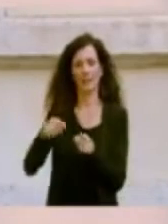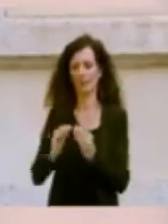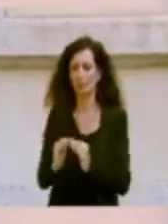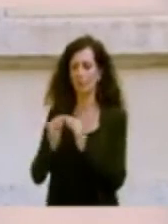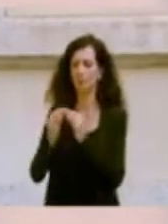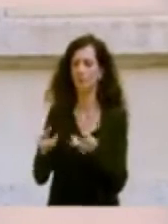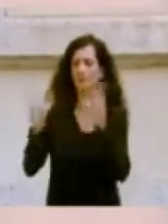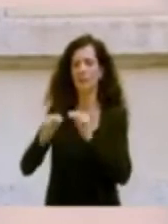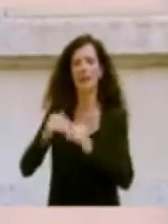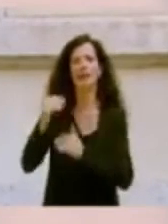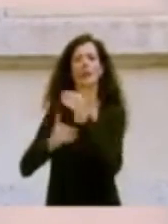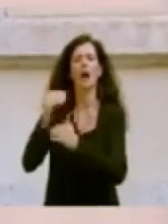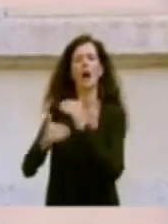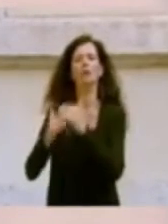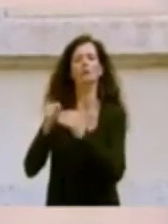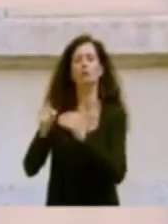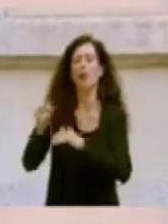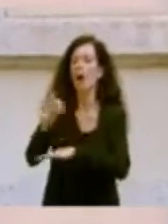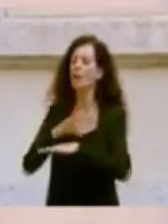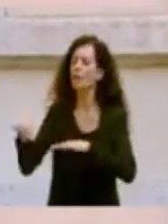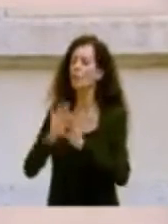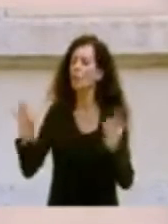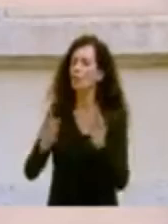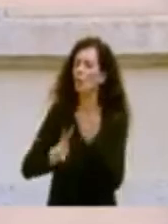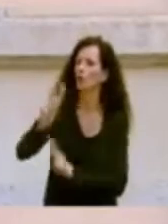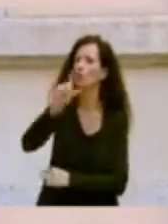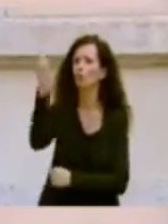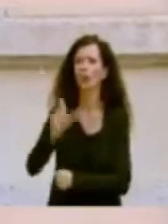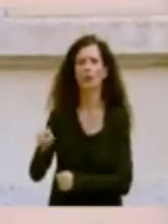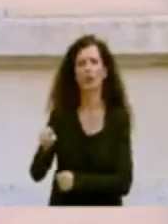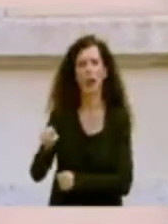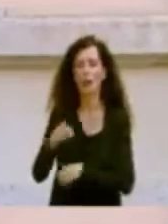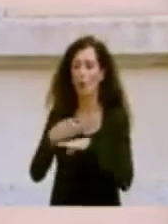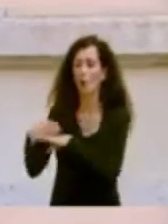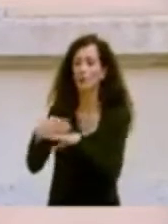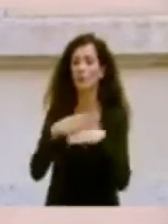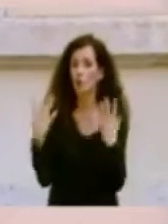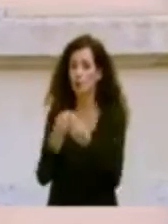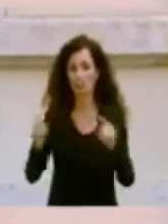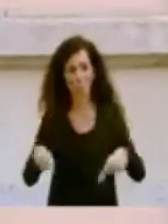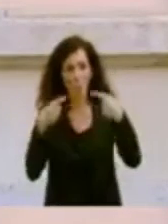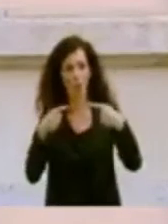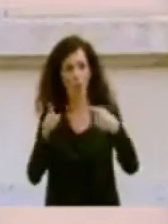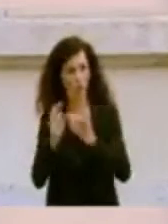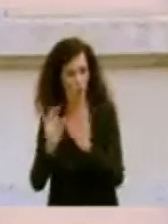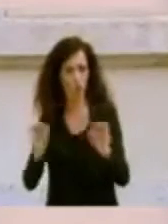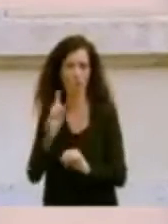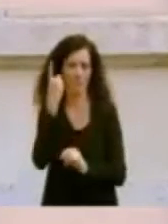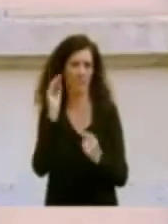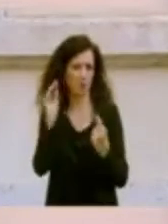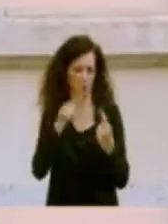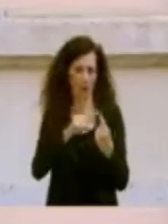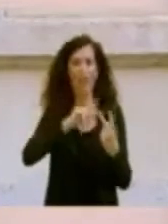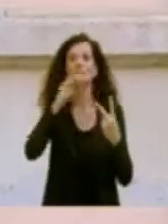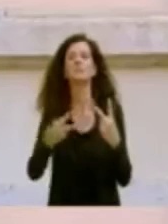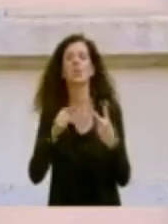ridisegnare l'architettura del paese anche con una piena con condivisione con le opposizioni Questa è la prima domanda la seconda